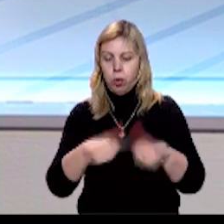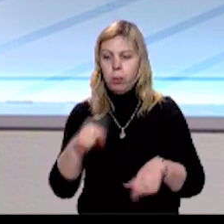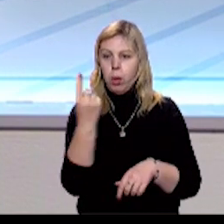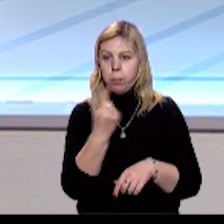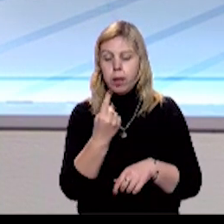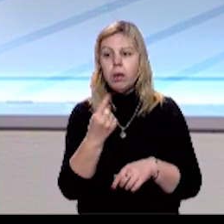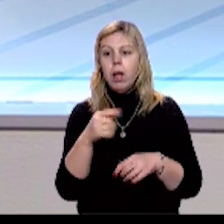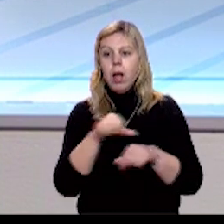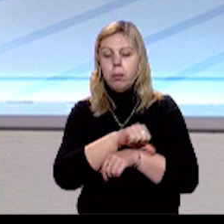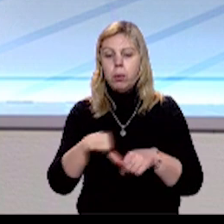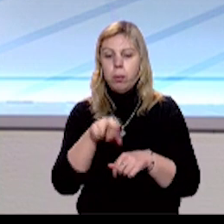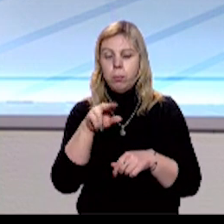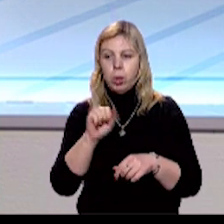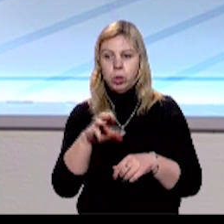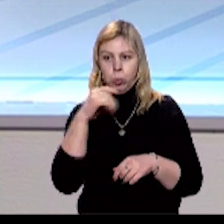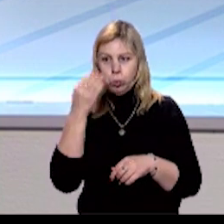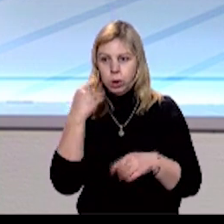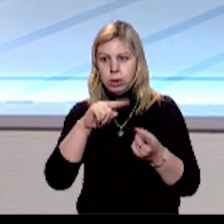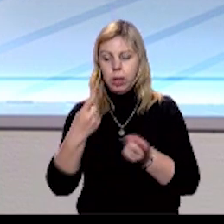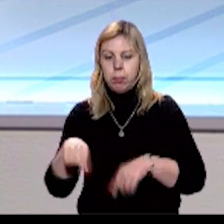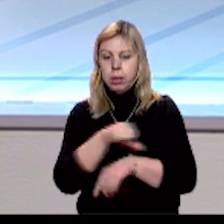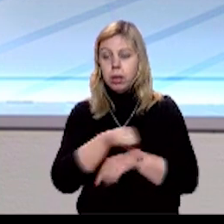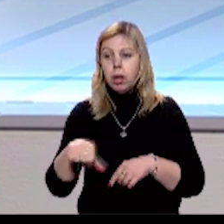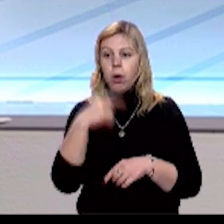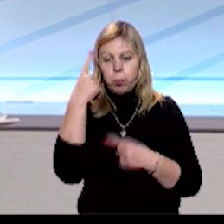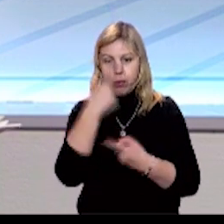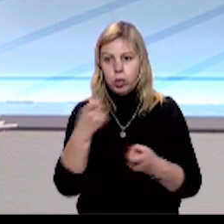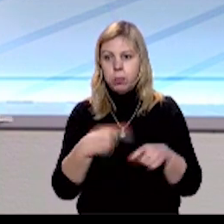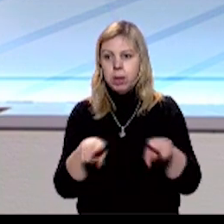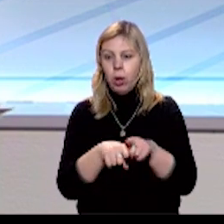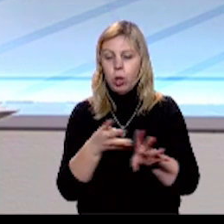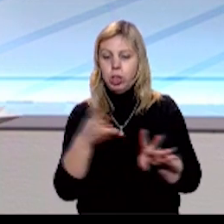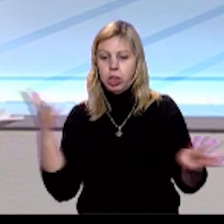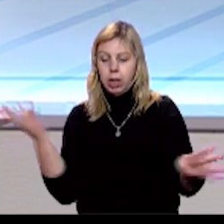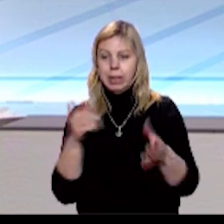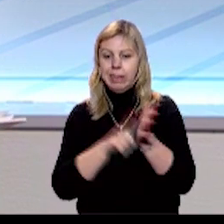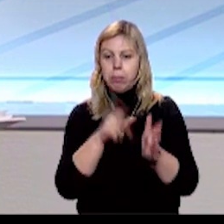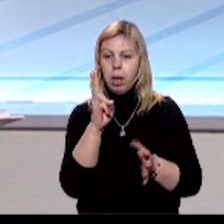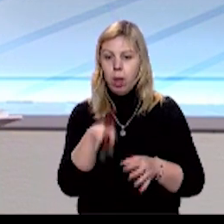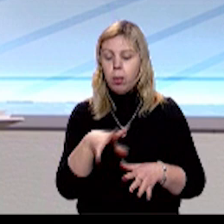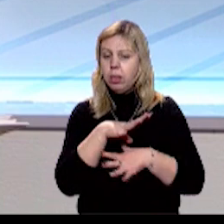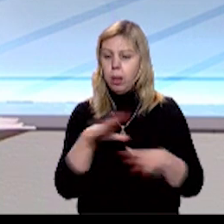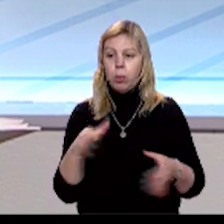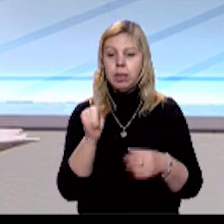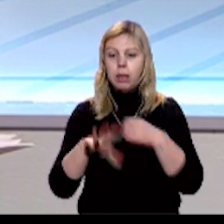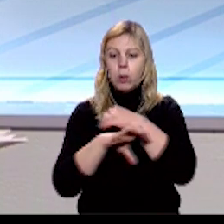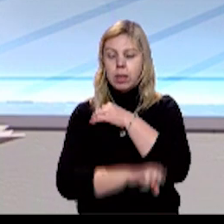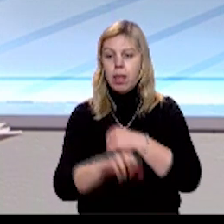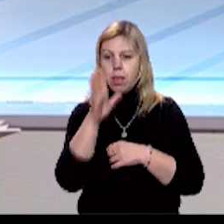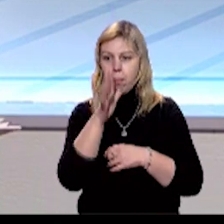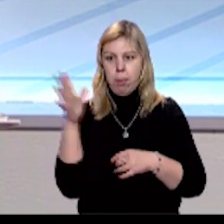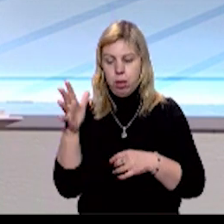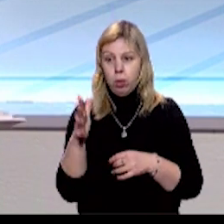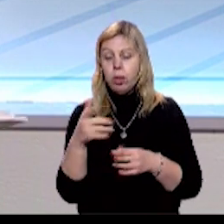1 митного поста Ужгород Закарпатської митності, повідомив, що такої черги 7-кілометрової не було за останні 5 років у